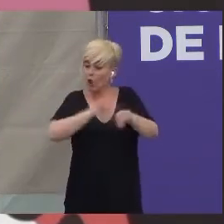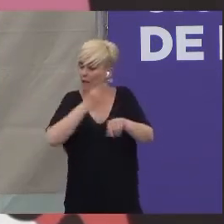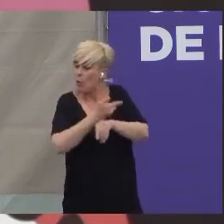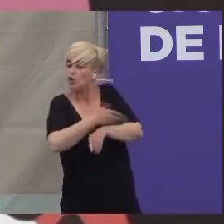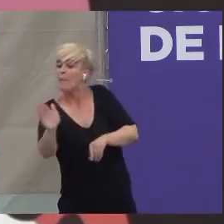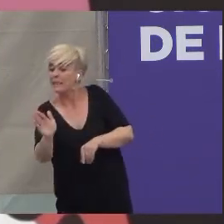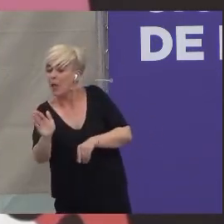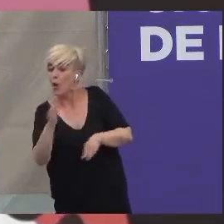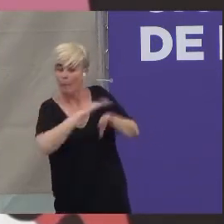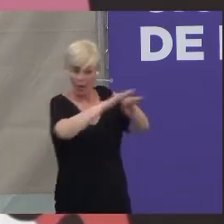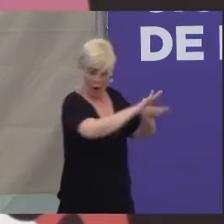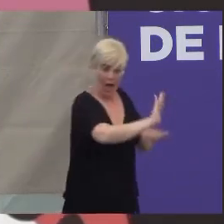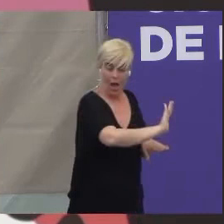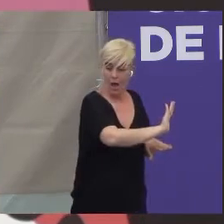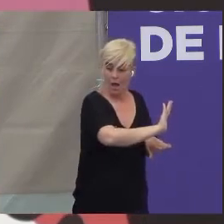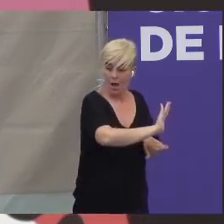no?